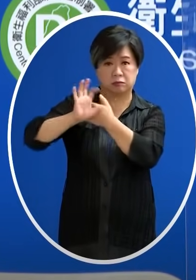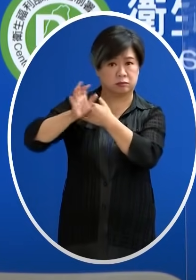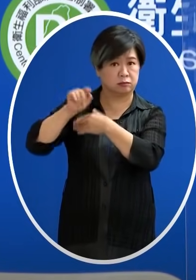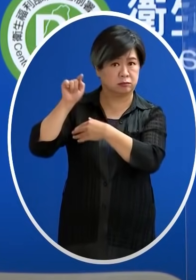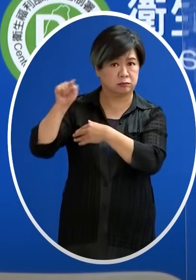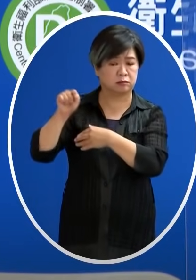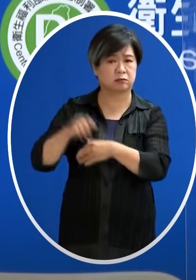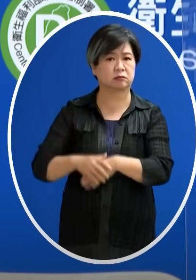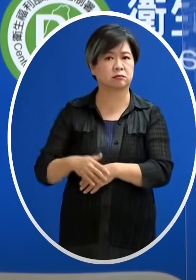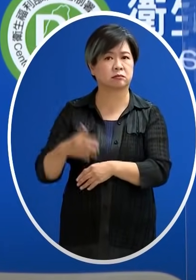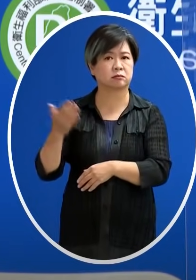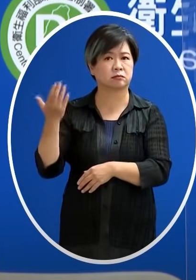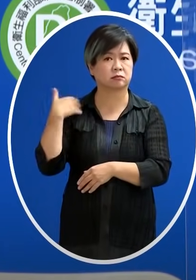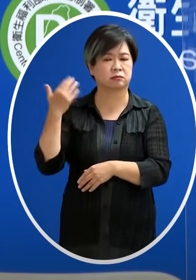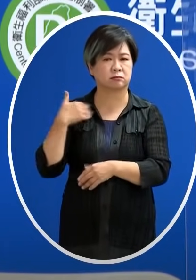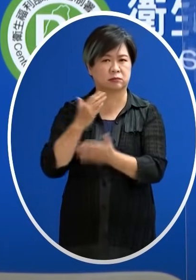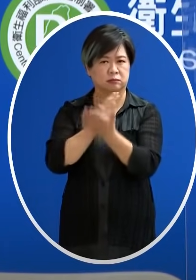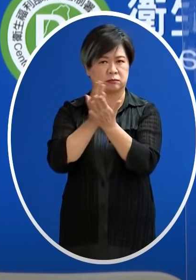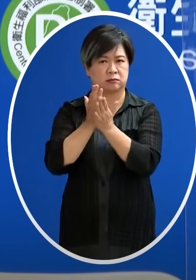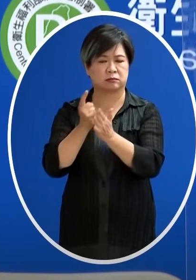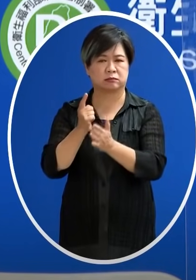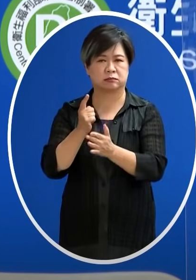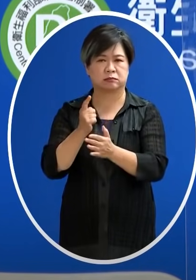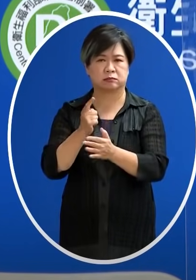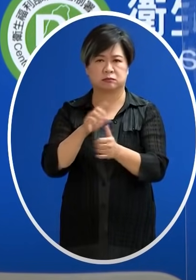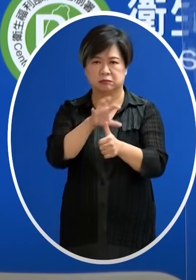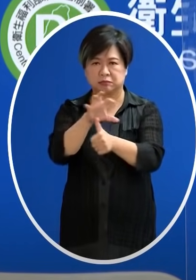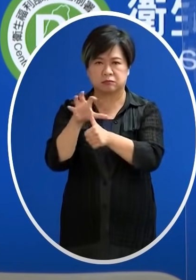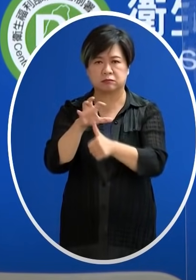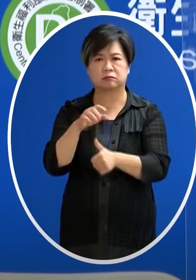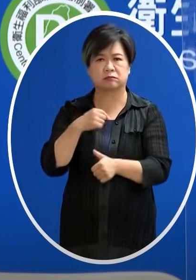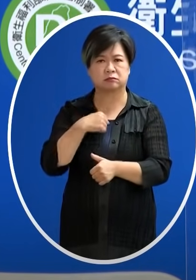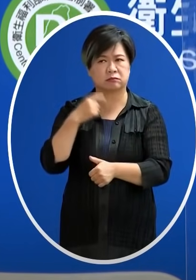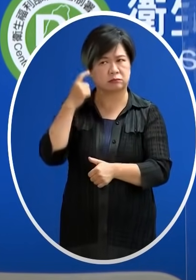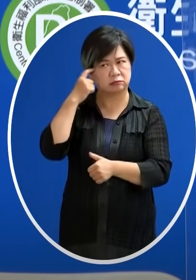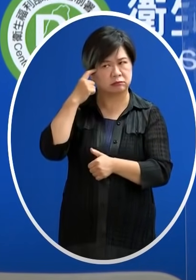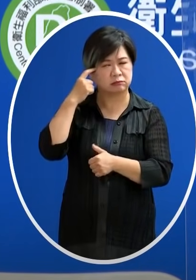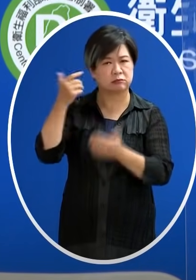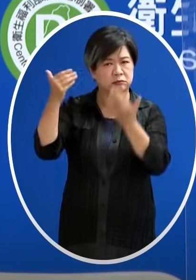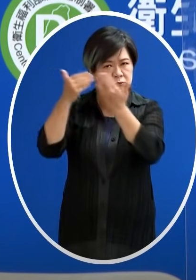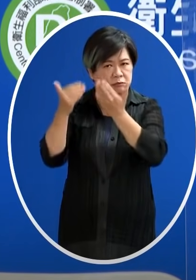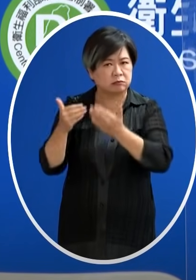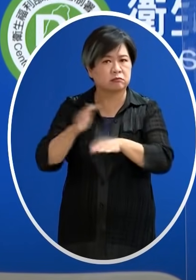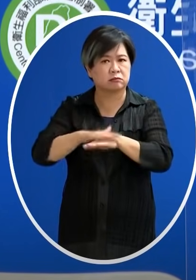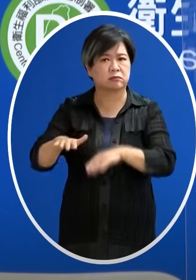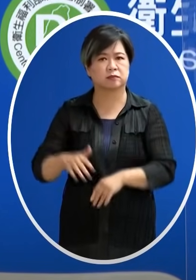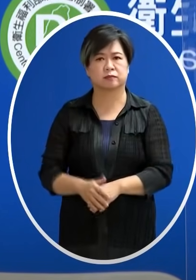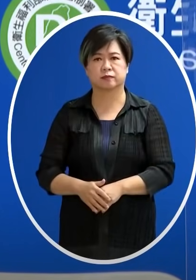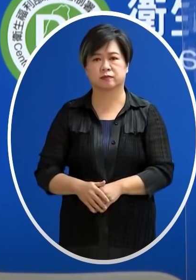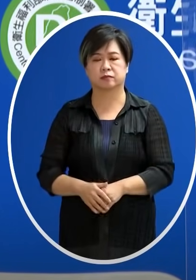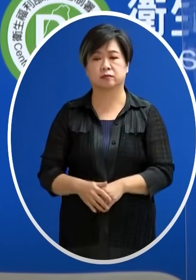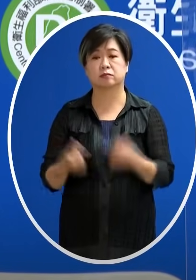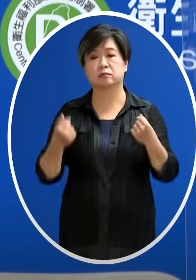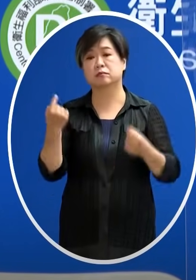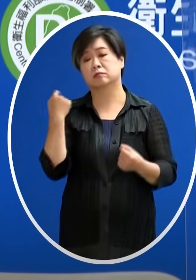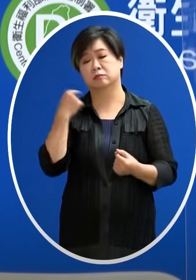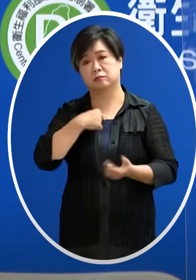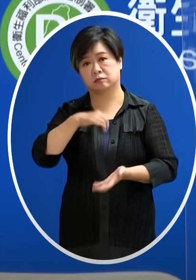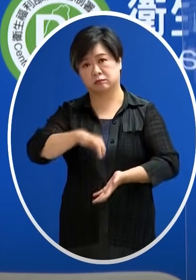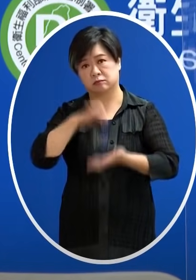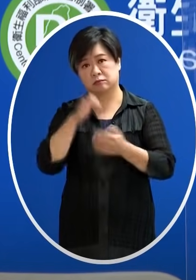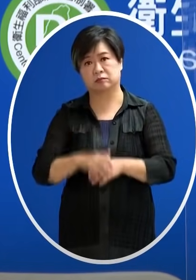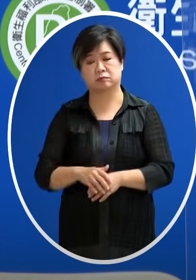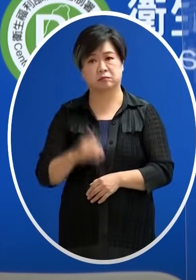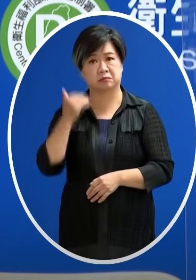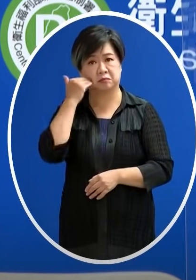实施以前实施的各种的一个情况也可以让我们做参考。那我们看到就像我昨天所说的，如果